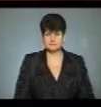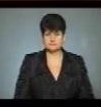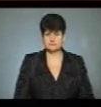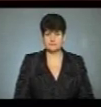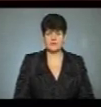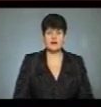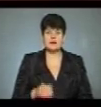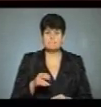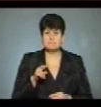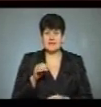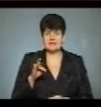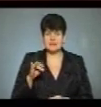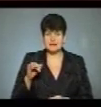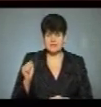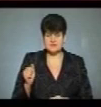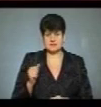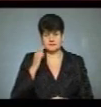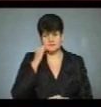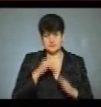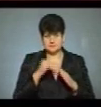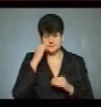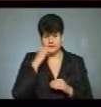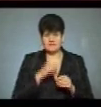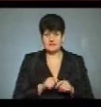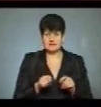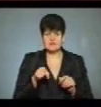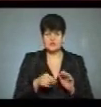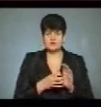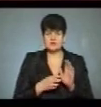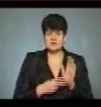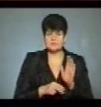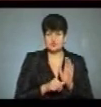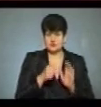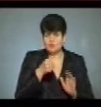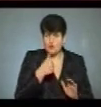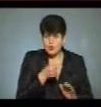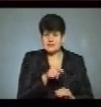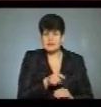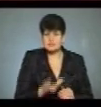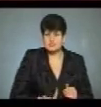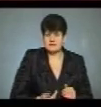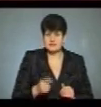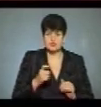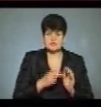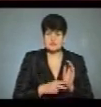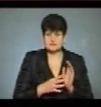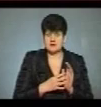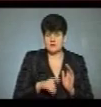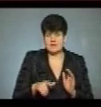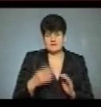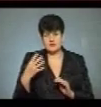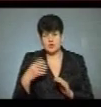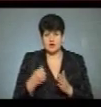Петриківський обласний геріатричний пансіонат відкрили у 1976 році. Нині тут проживає 179 осіб віком від 40